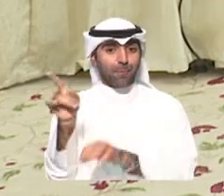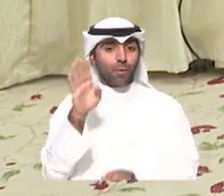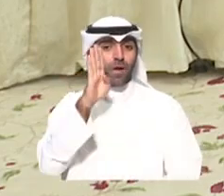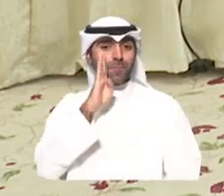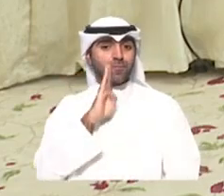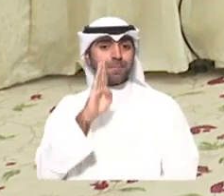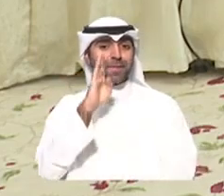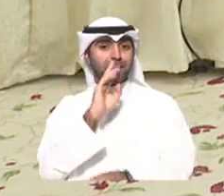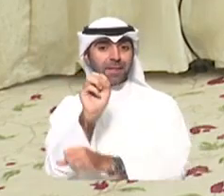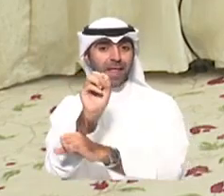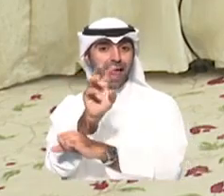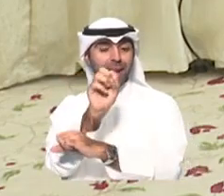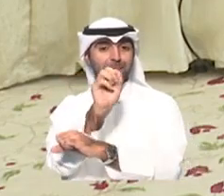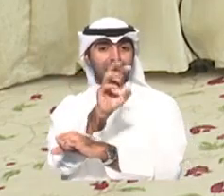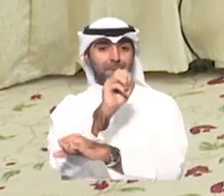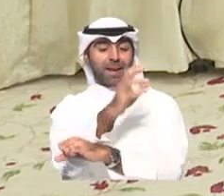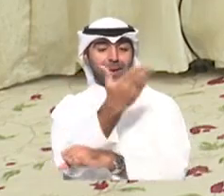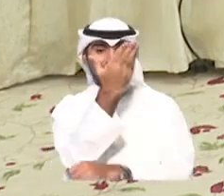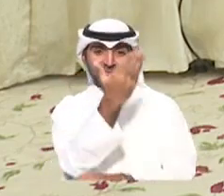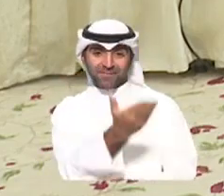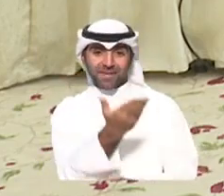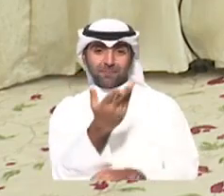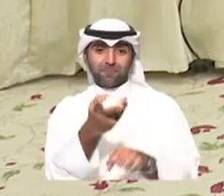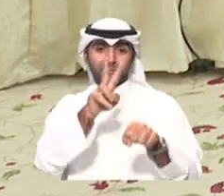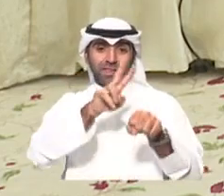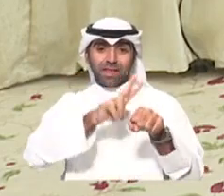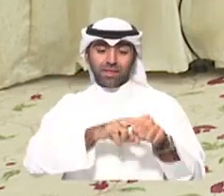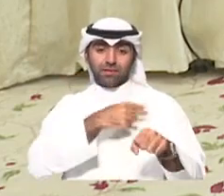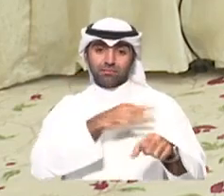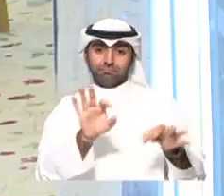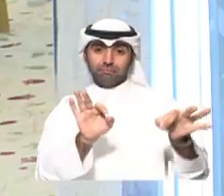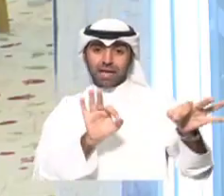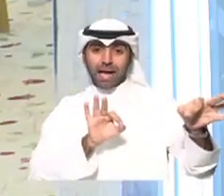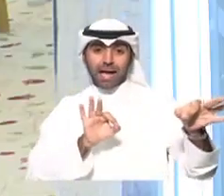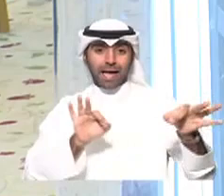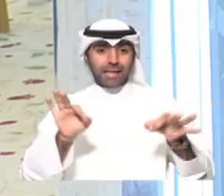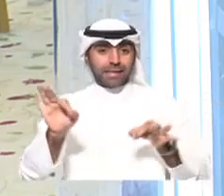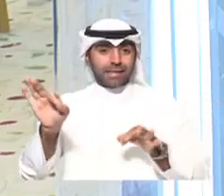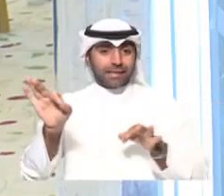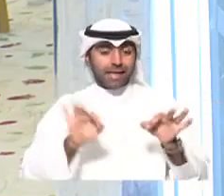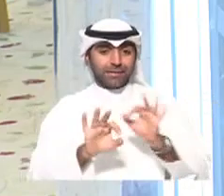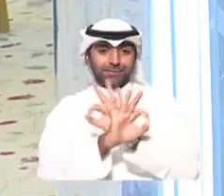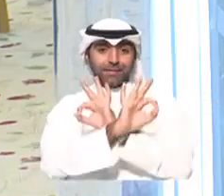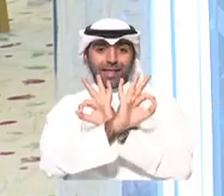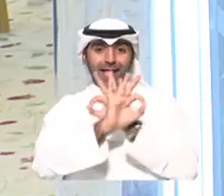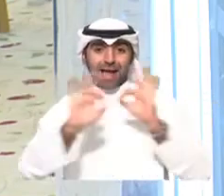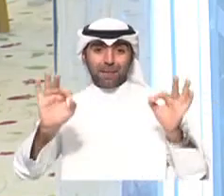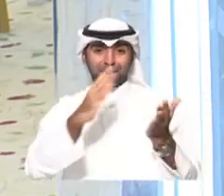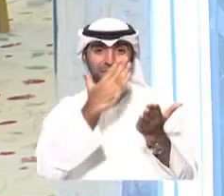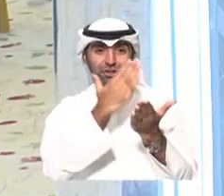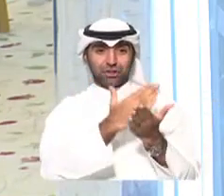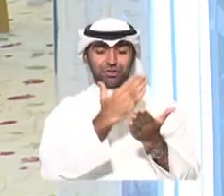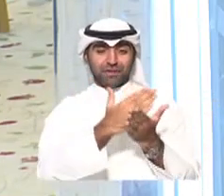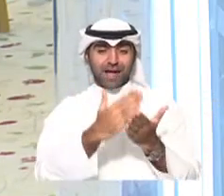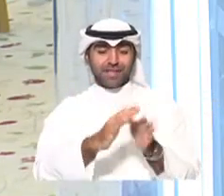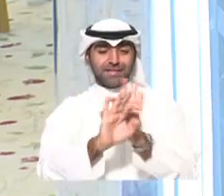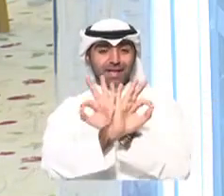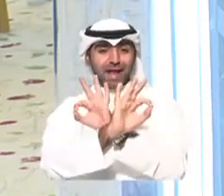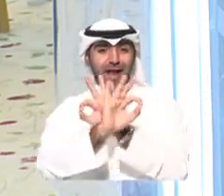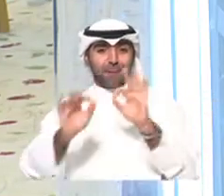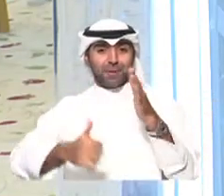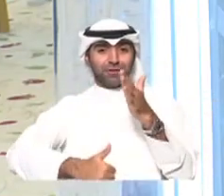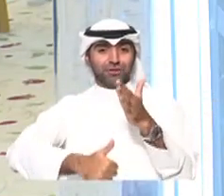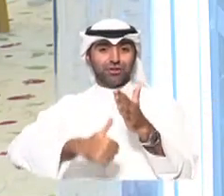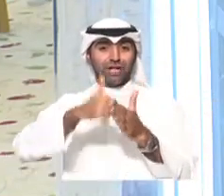والإجازة. فأتوقع الجماعة ما قصروا ودرسوها من جميع النواحي. دخول المرأة في الخدمة العسكرية هي